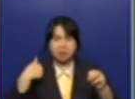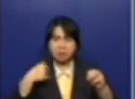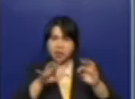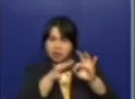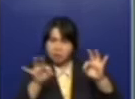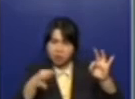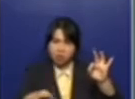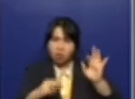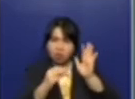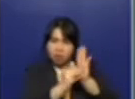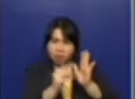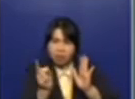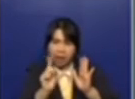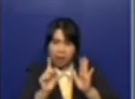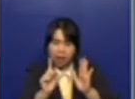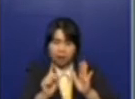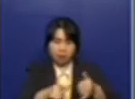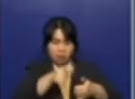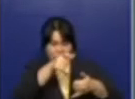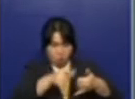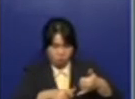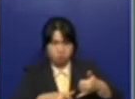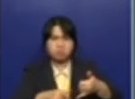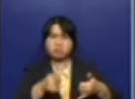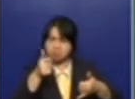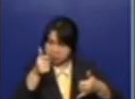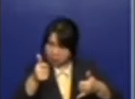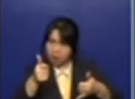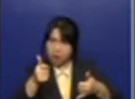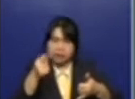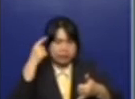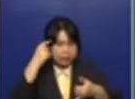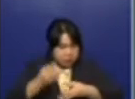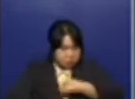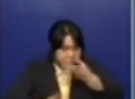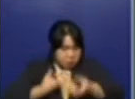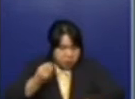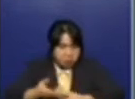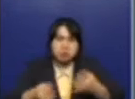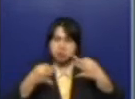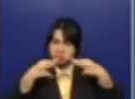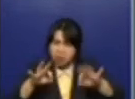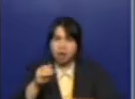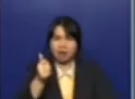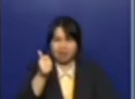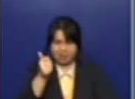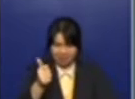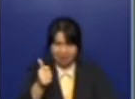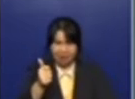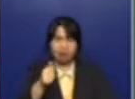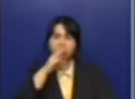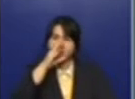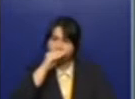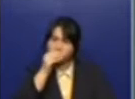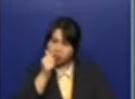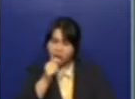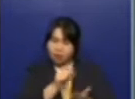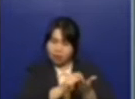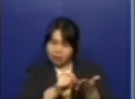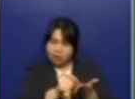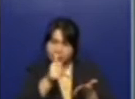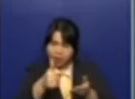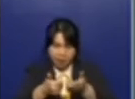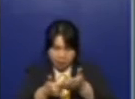าบุคคลย่อมมีเสรีภาพในการแสดงความคิดเห็นการพูดการเขียนการพิ